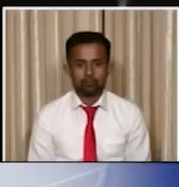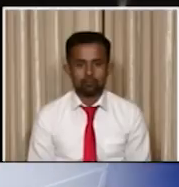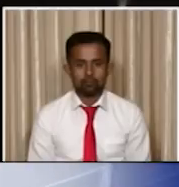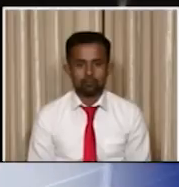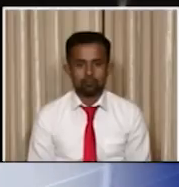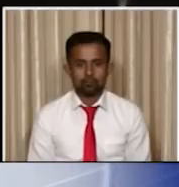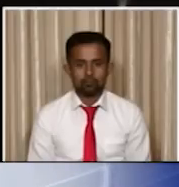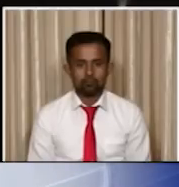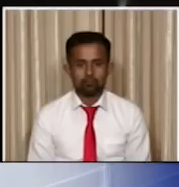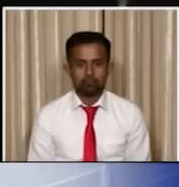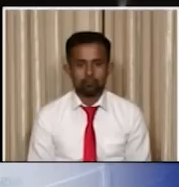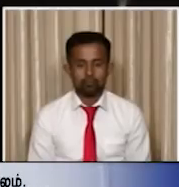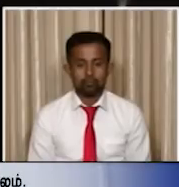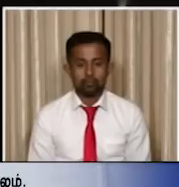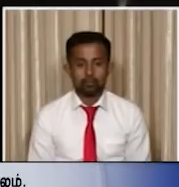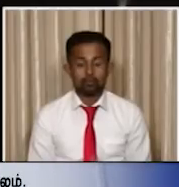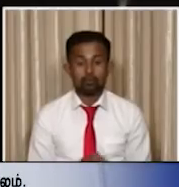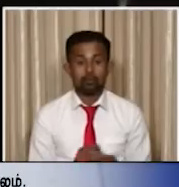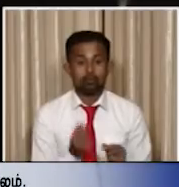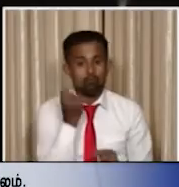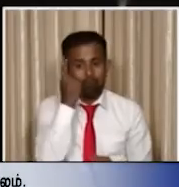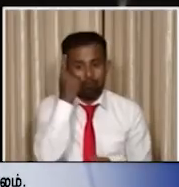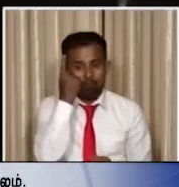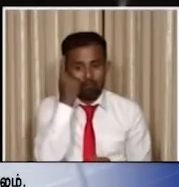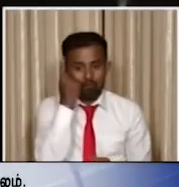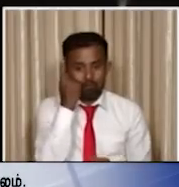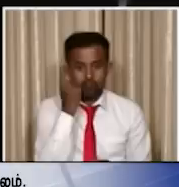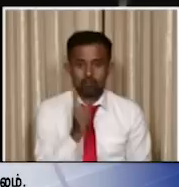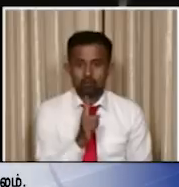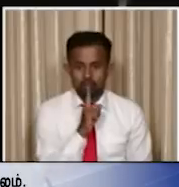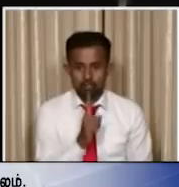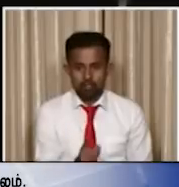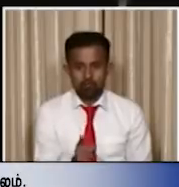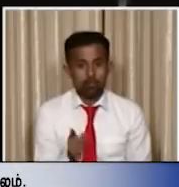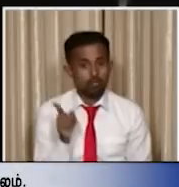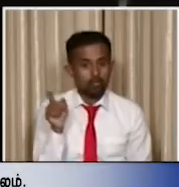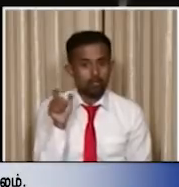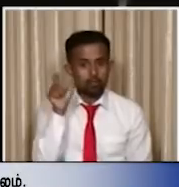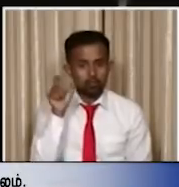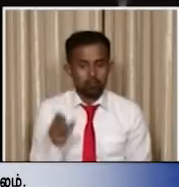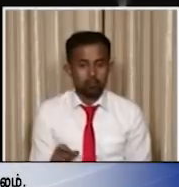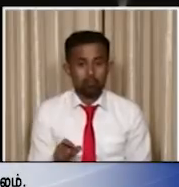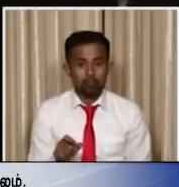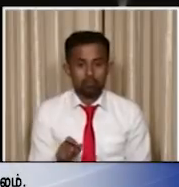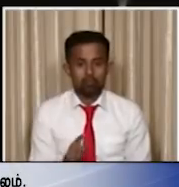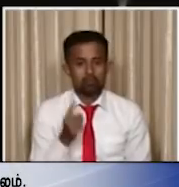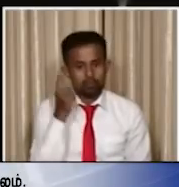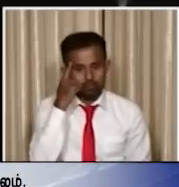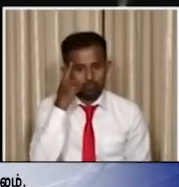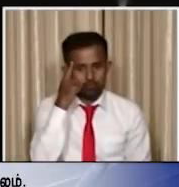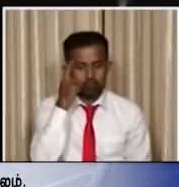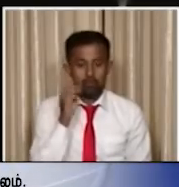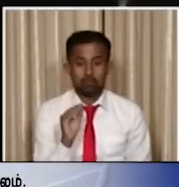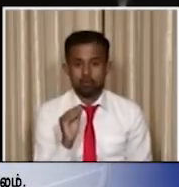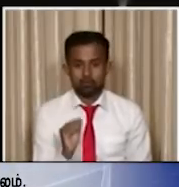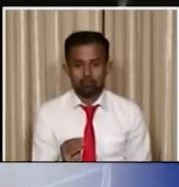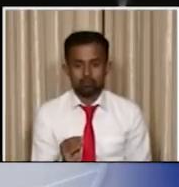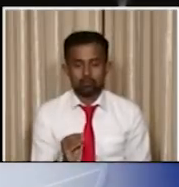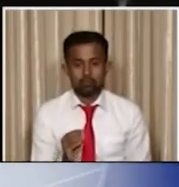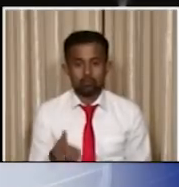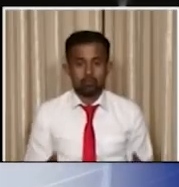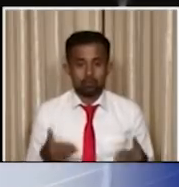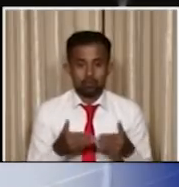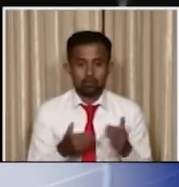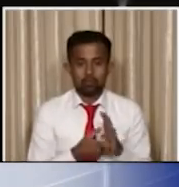வேண்டாம். சமஷ்டியில் இருந்து வட்டுக்கோட்டை வரை சென்று மீண்டும் திரும்பி 2009 ஆண்டு வரை இந்த நாட்டு இளைஞர்களின் இரத்தம்